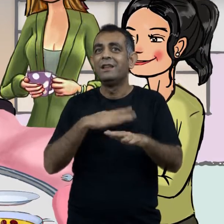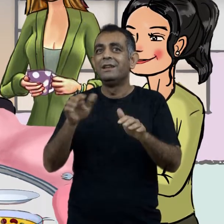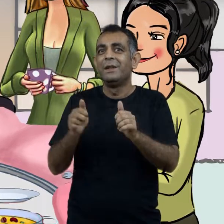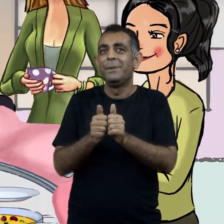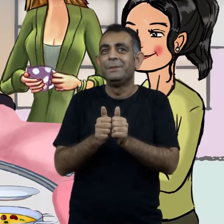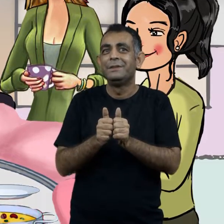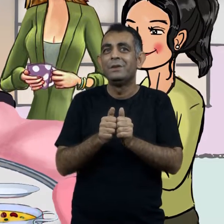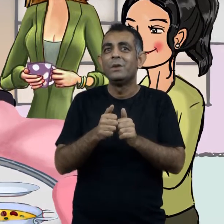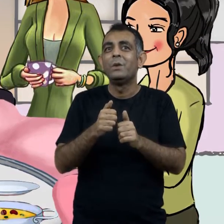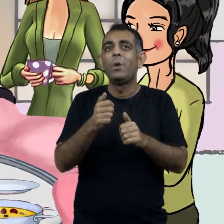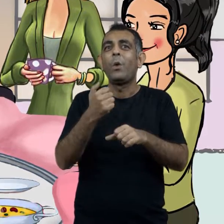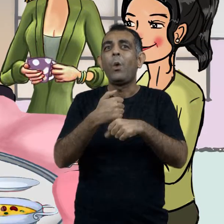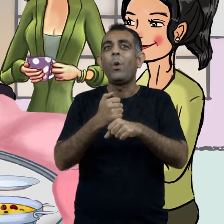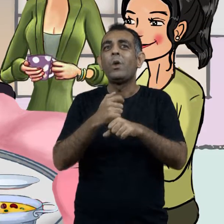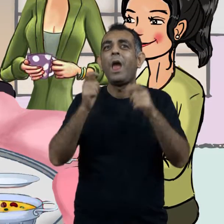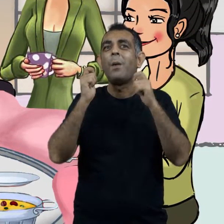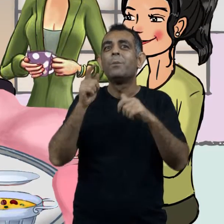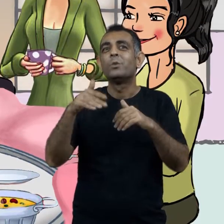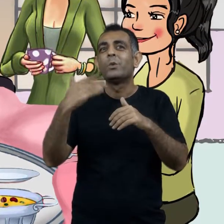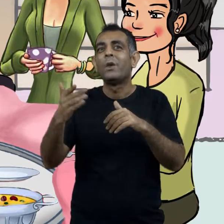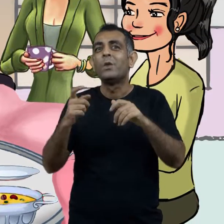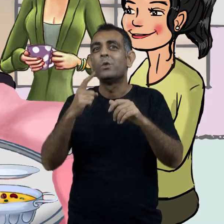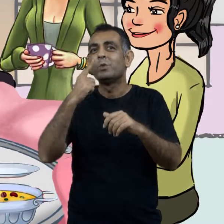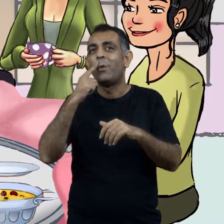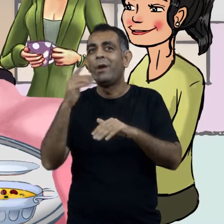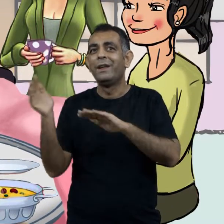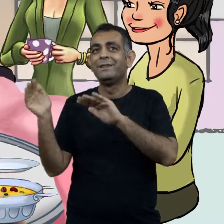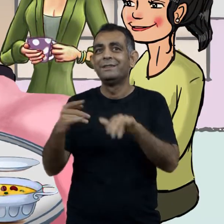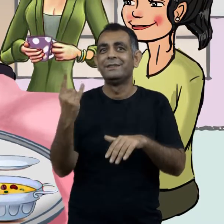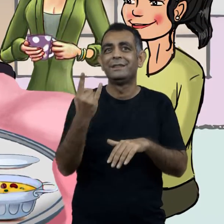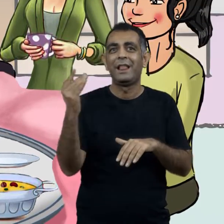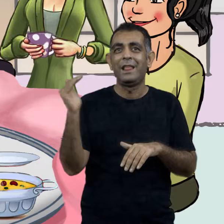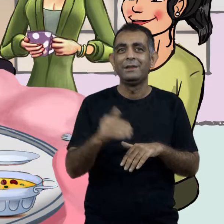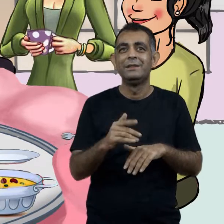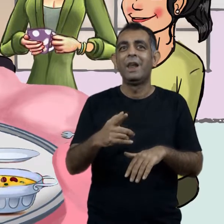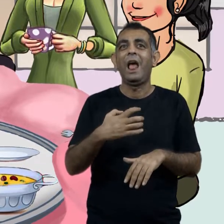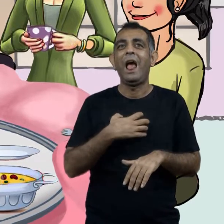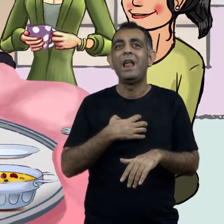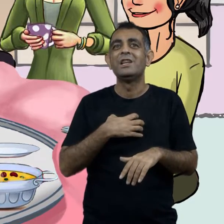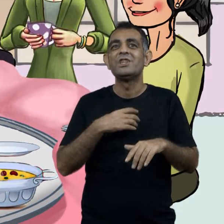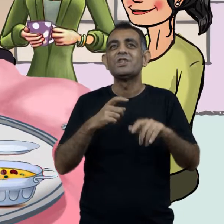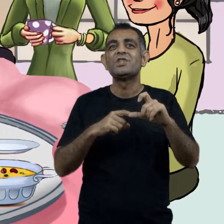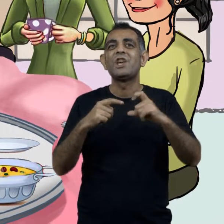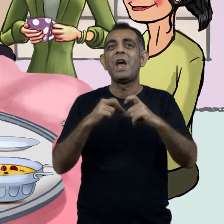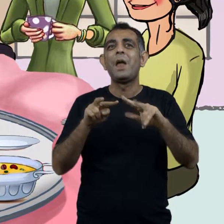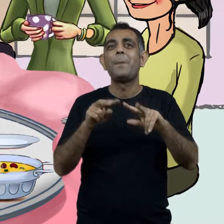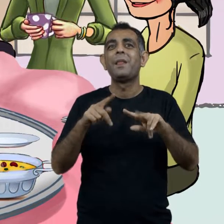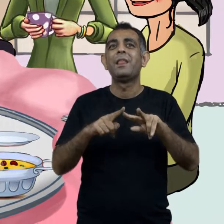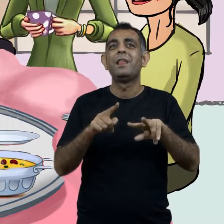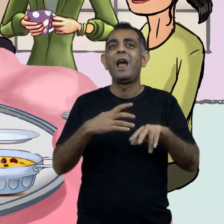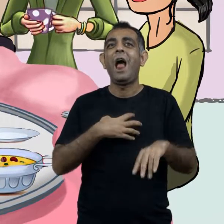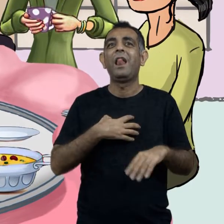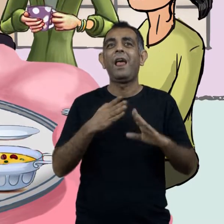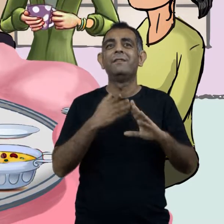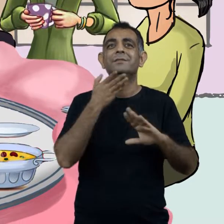annesini Göynecek'ten sonra sulu ovaya getirmişti. Burada bir gece Ateş amcanın halası Şermin teyzenin